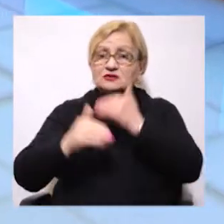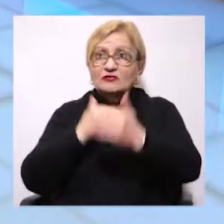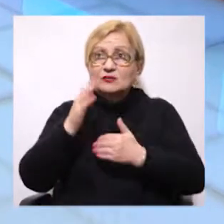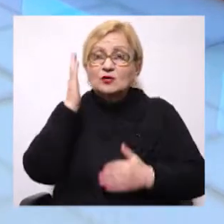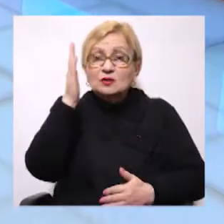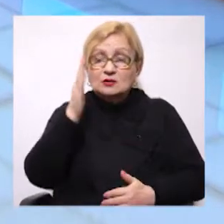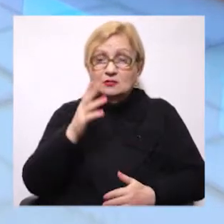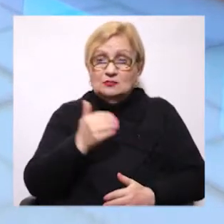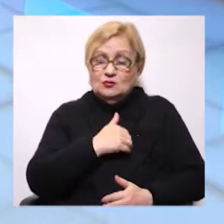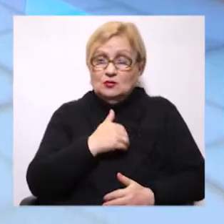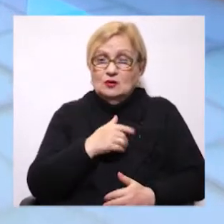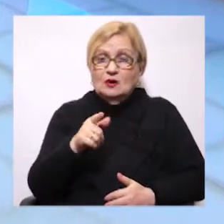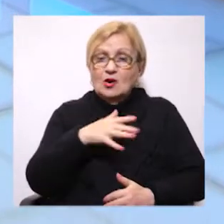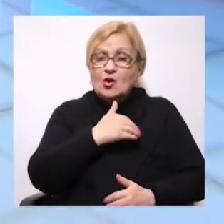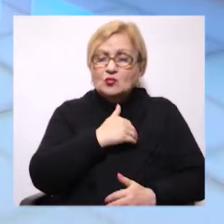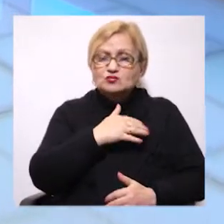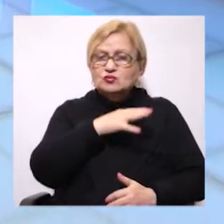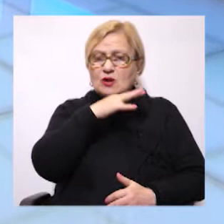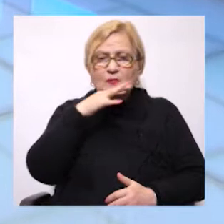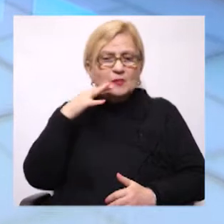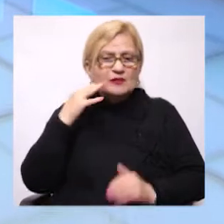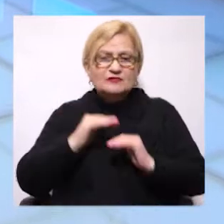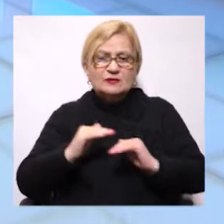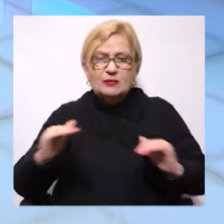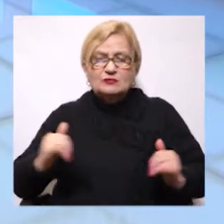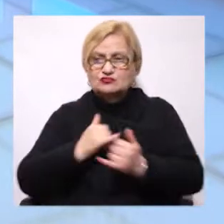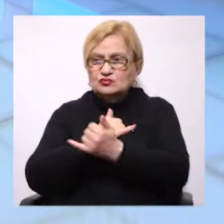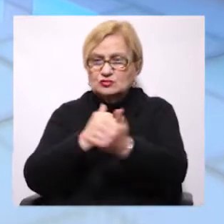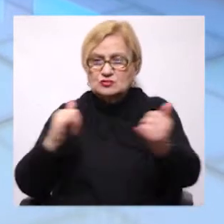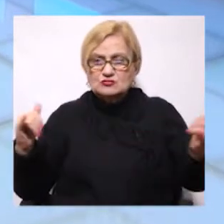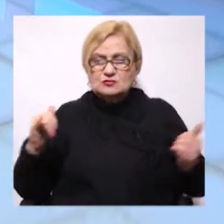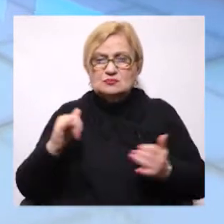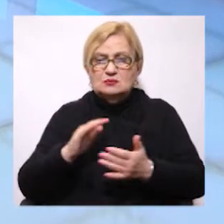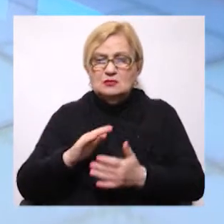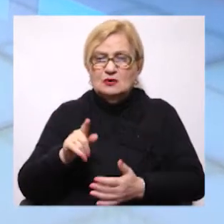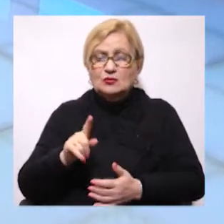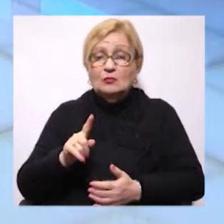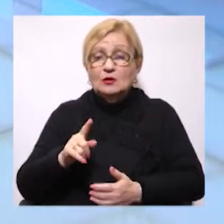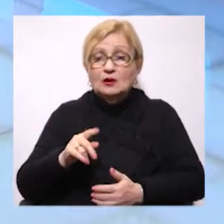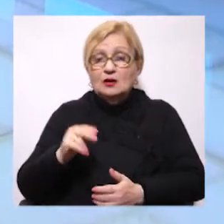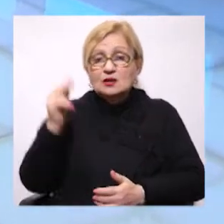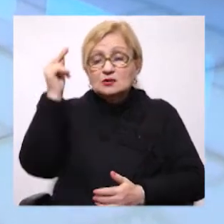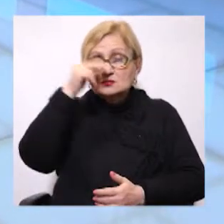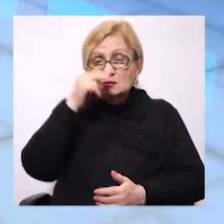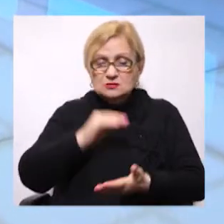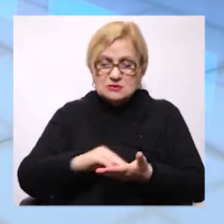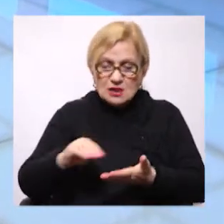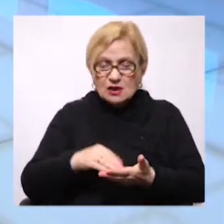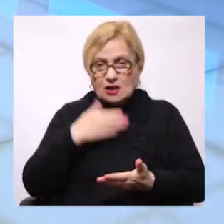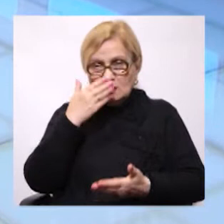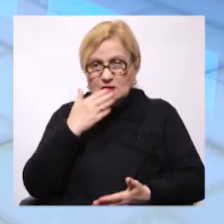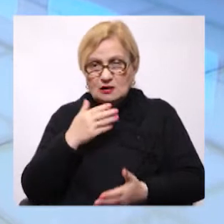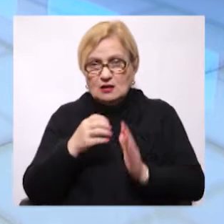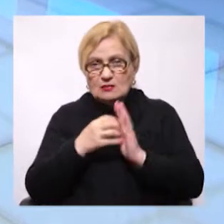უნდოდა ბევრი ბავშვისთვის შეექმნა ისეთი პირობები, რომ მათ შეძლებოდათ წერისა და კითხვის შესწავლა.